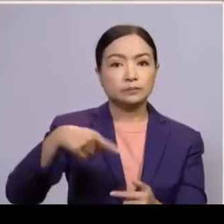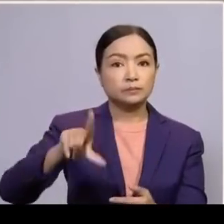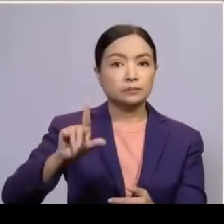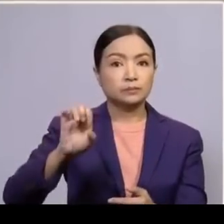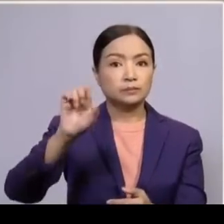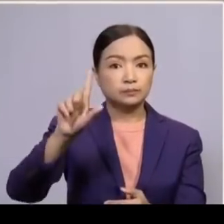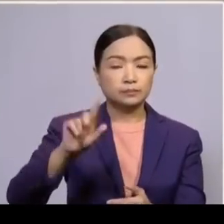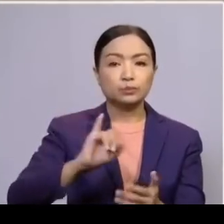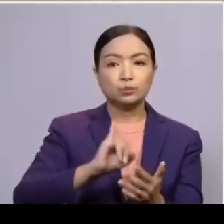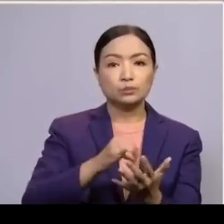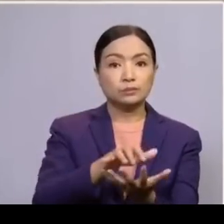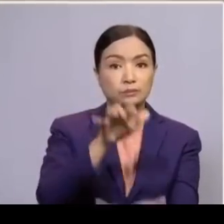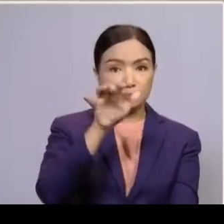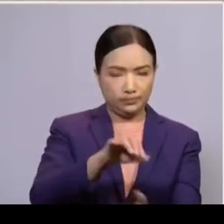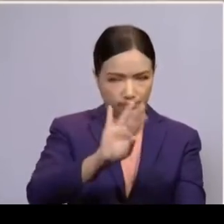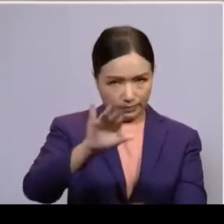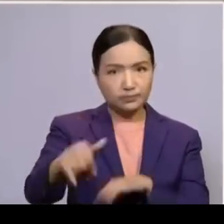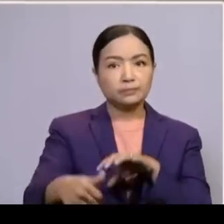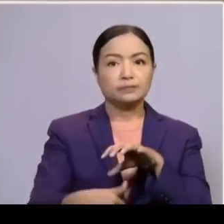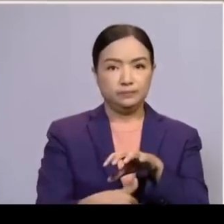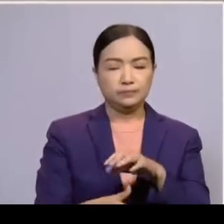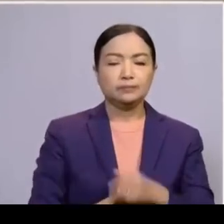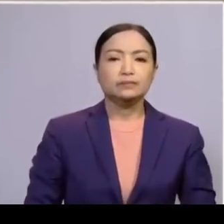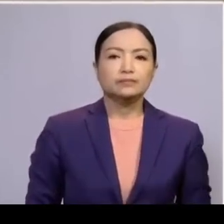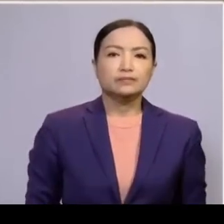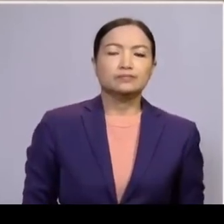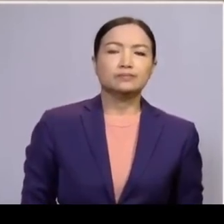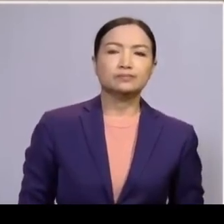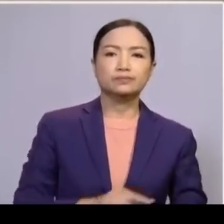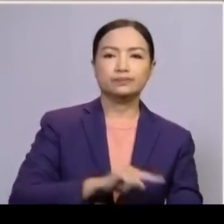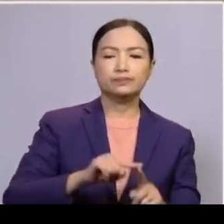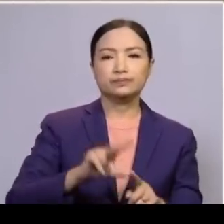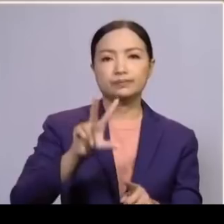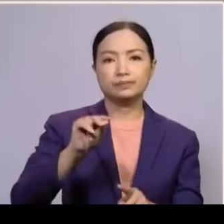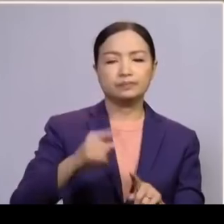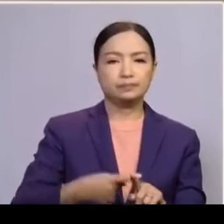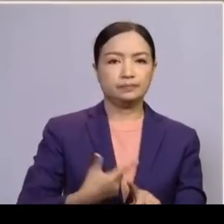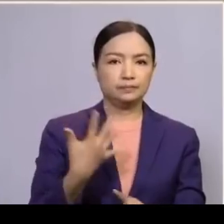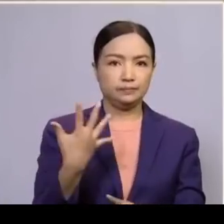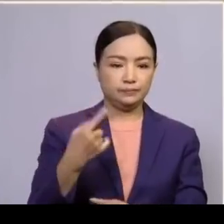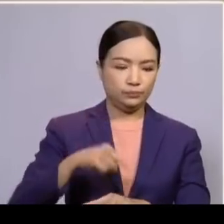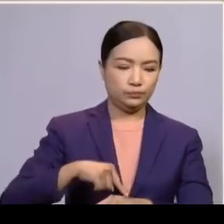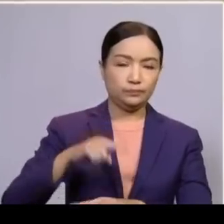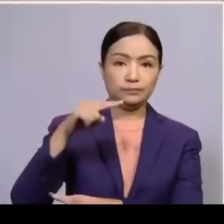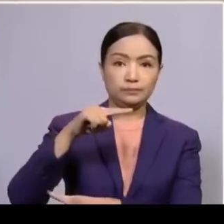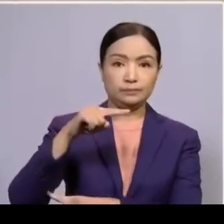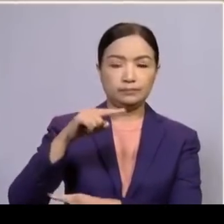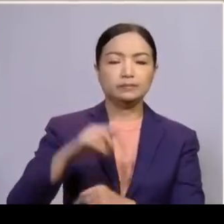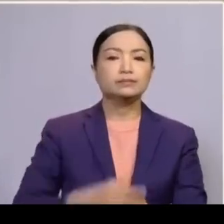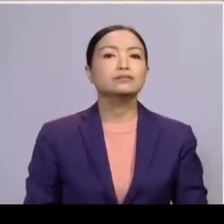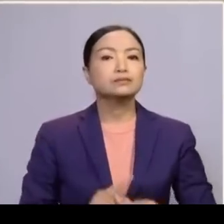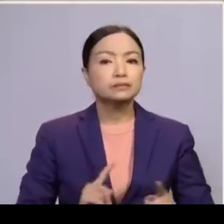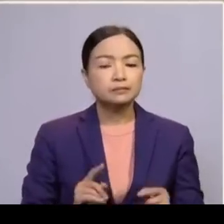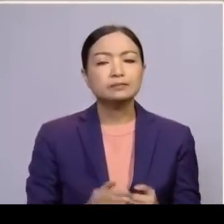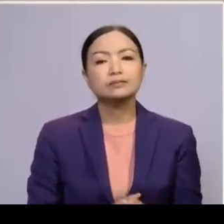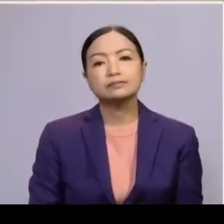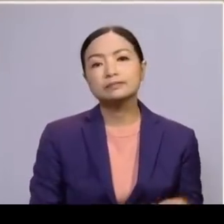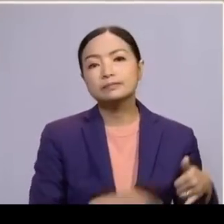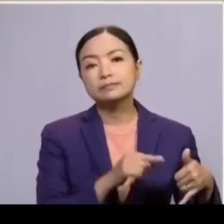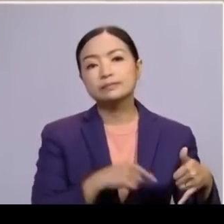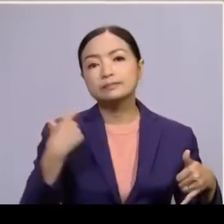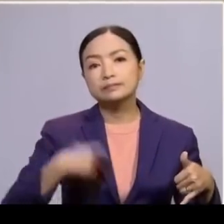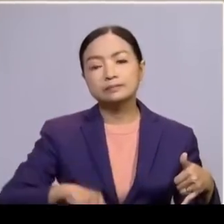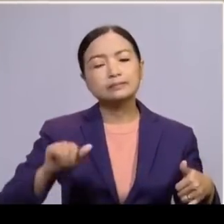ให้มาพบพนักงานสอบสวนกองปราบปราม 30พฤษภาคมตอนเวลา 13:00นแต่ต่อมาฮะทนาย